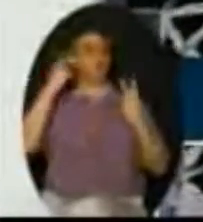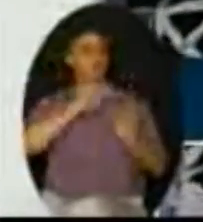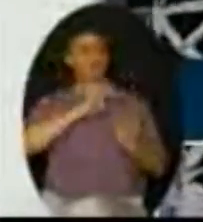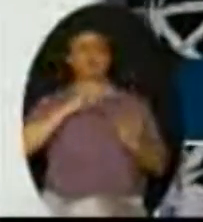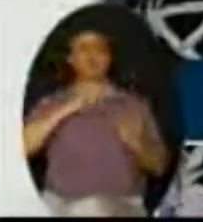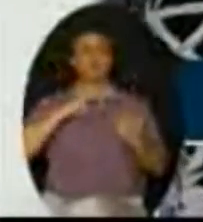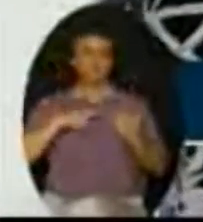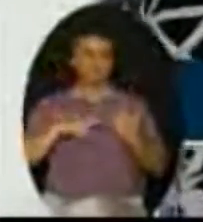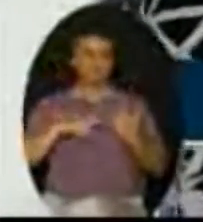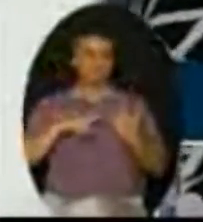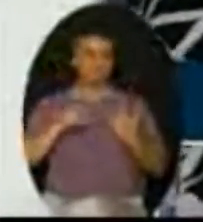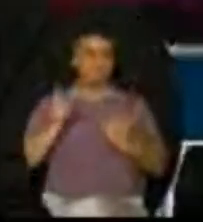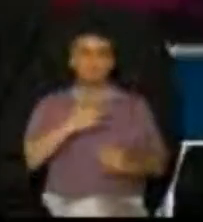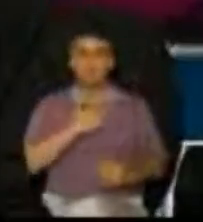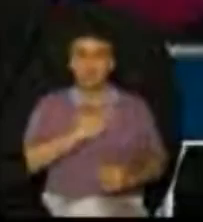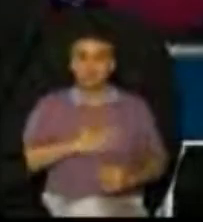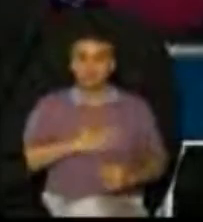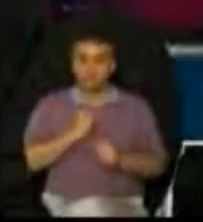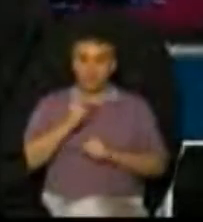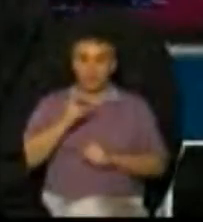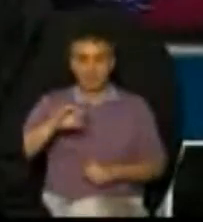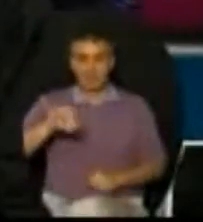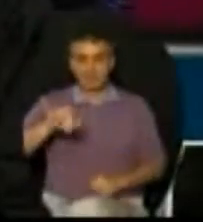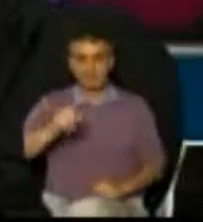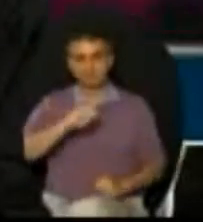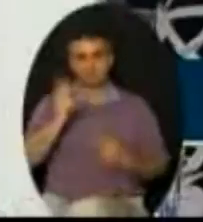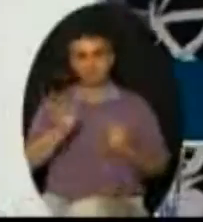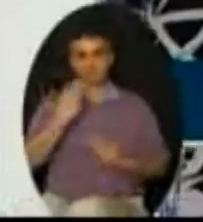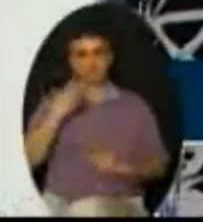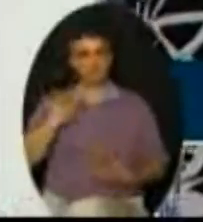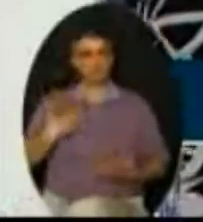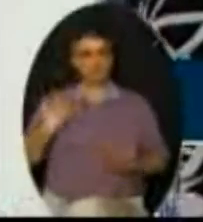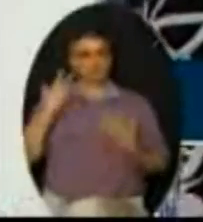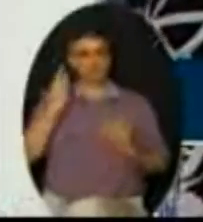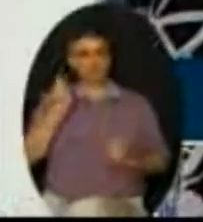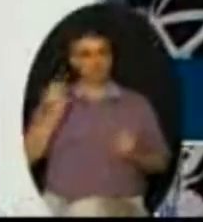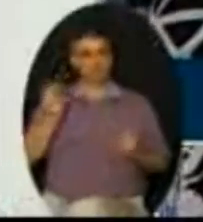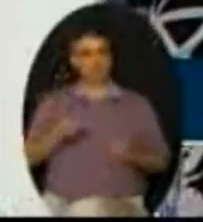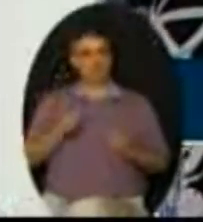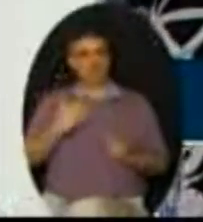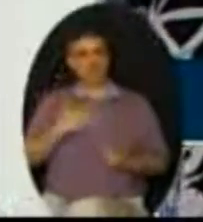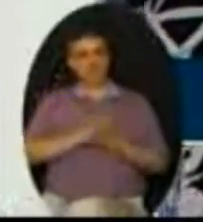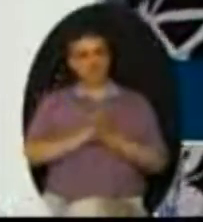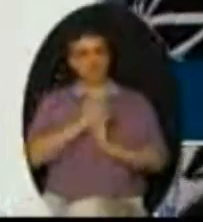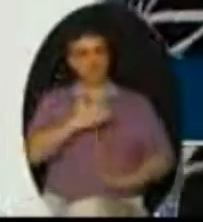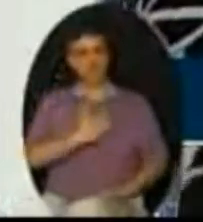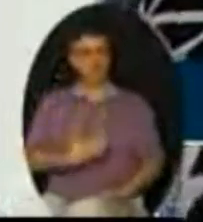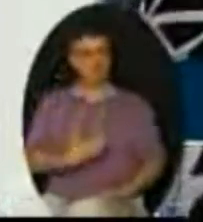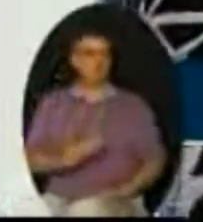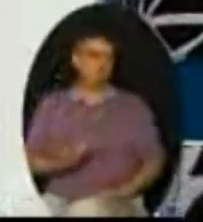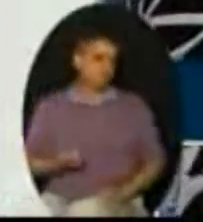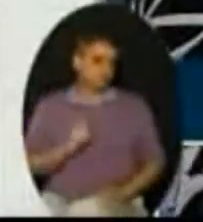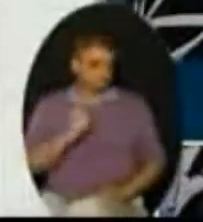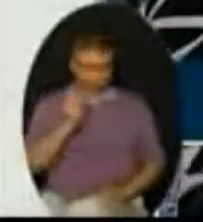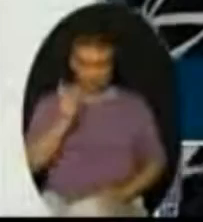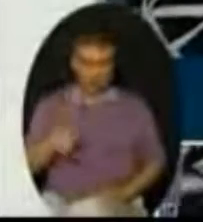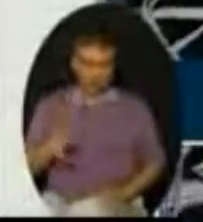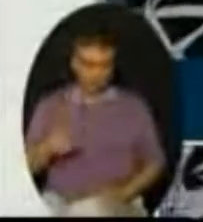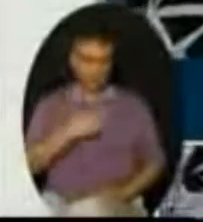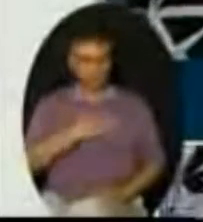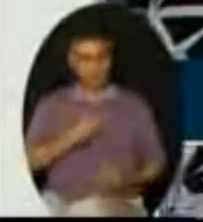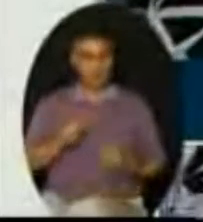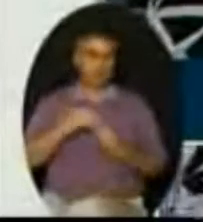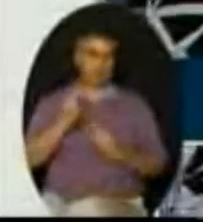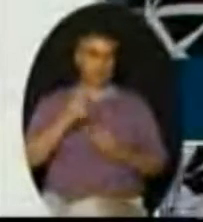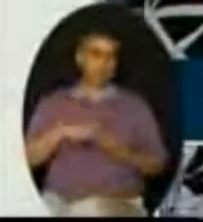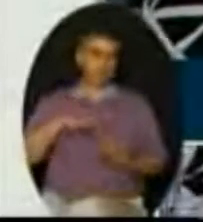עצמאים, כי מי שרוצה ללכת לקזינו זה מי שמחפש את הכסף הקל ורוצה להתעשר. אז גם מי שיש לו כסף רוצה עוד